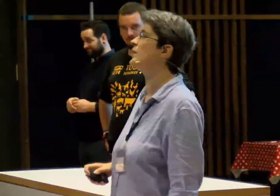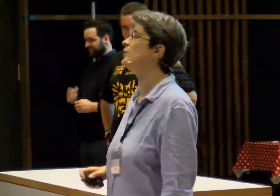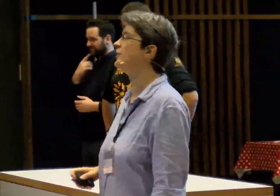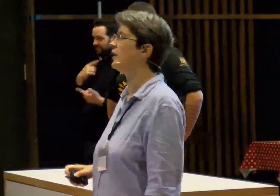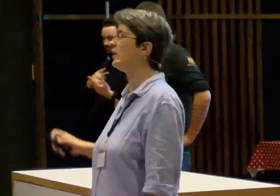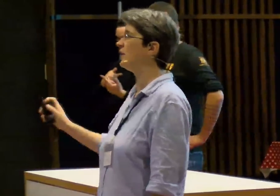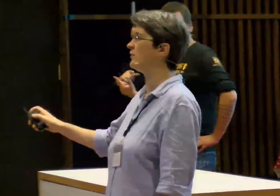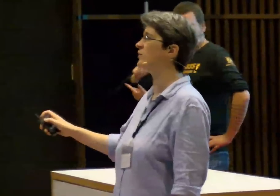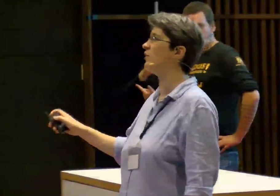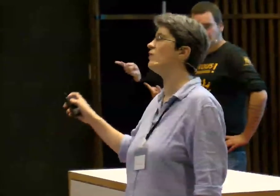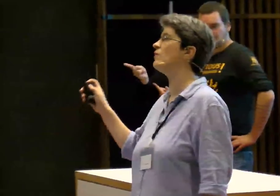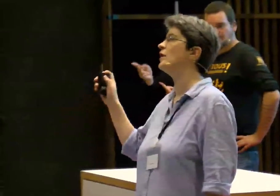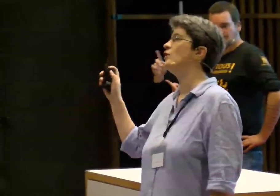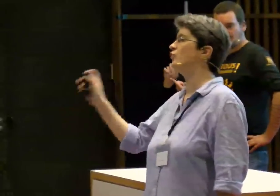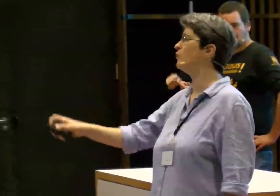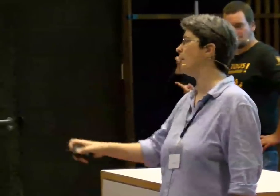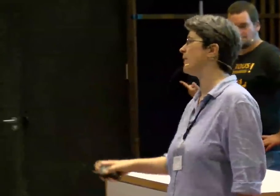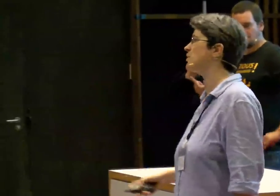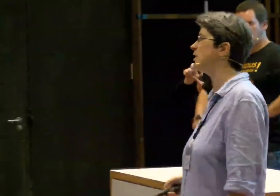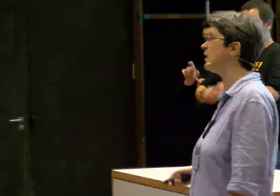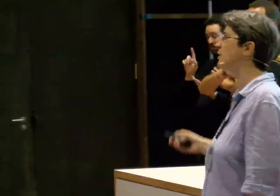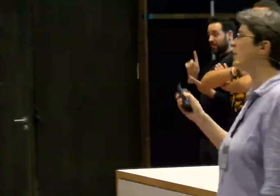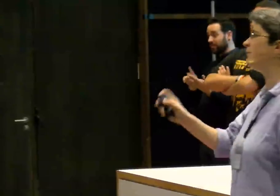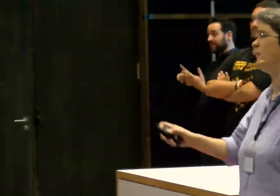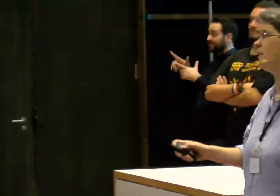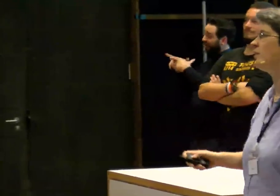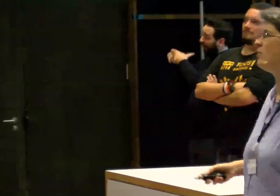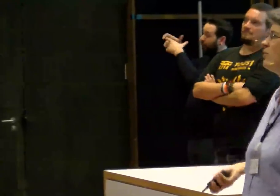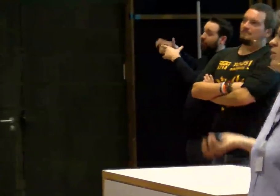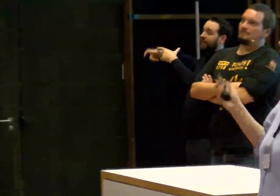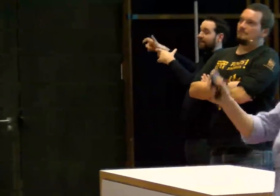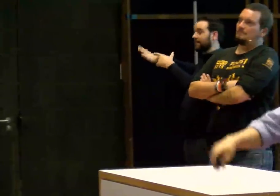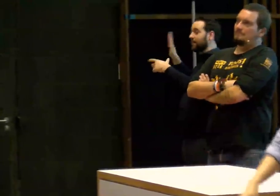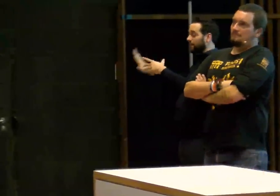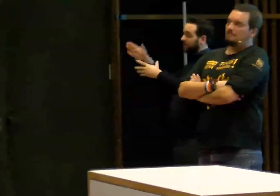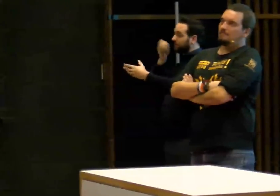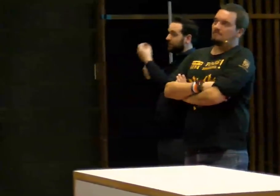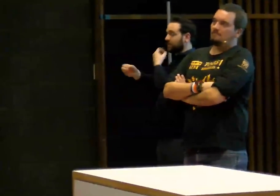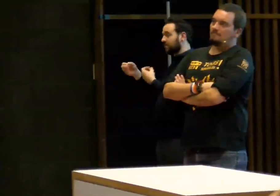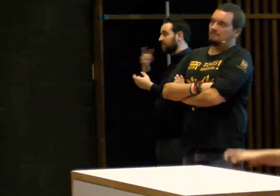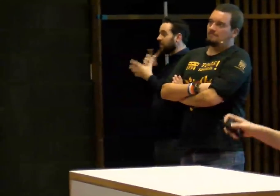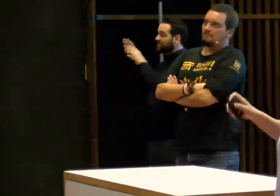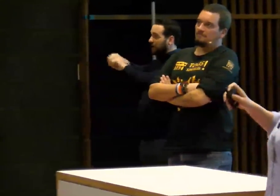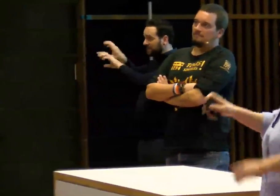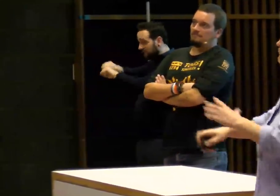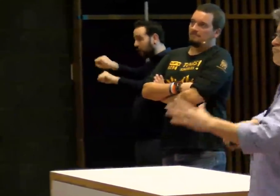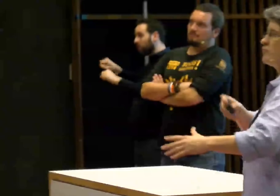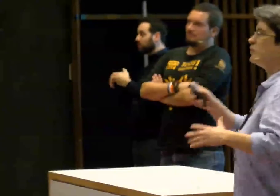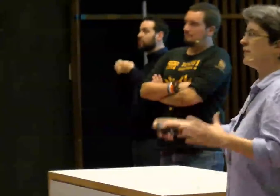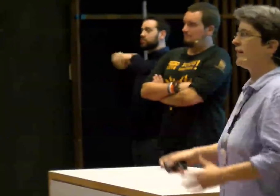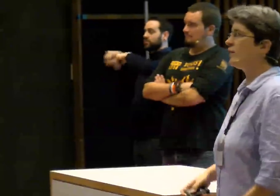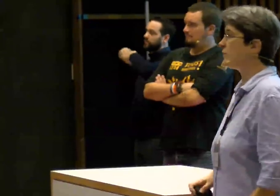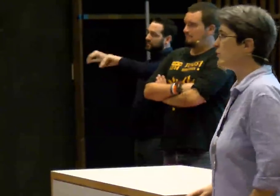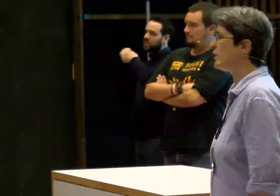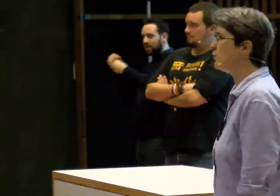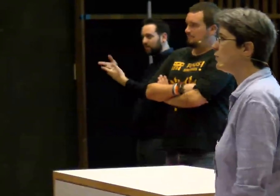entreprises agroalimentaires. Restaurants, supermarchés, fabricants, restauration hors domicile, tout